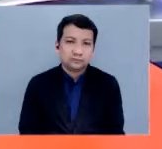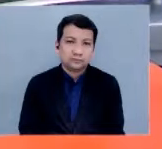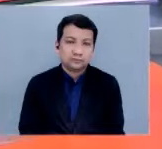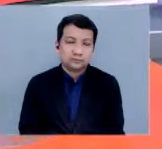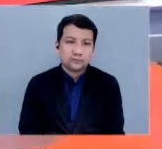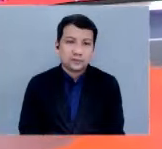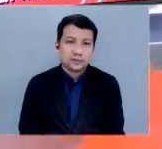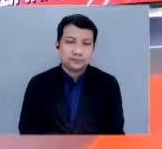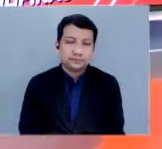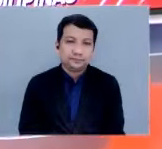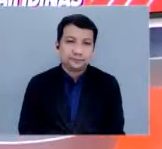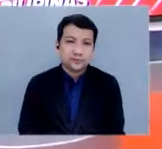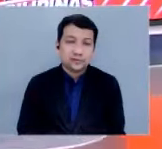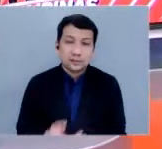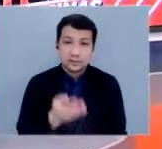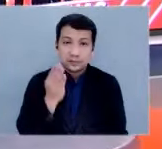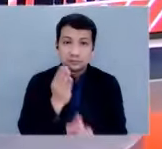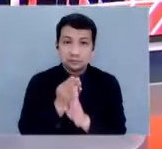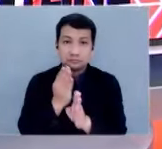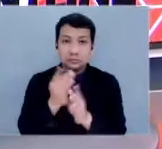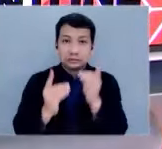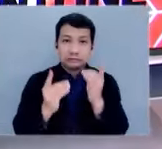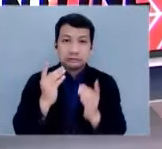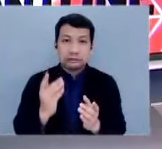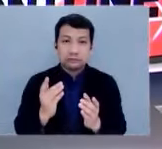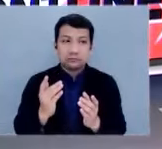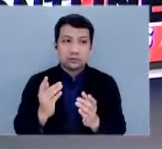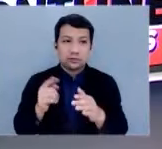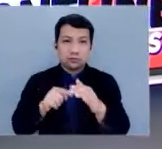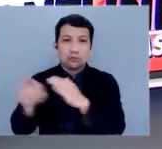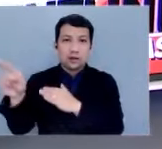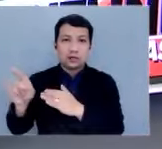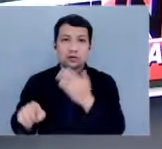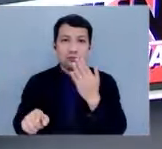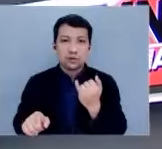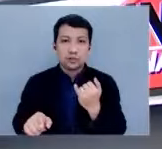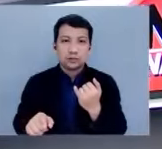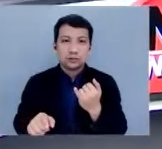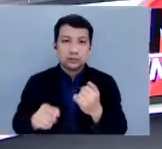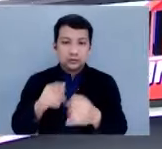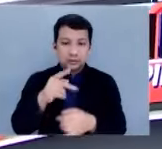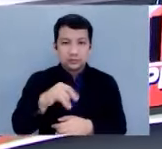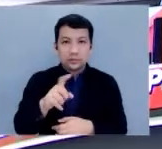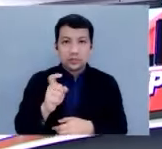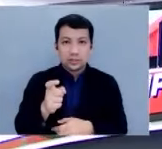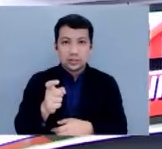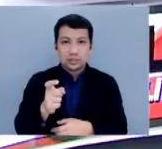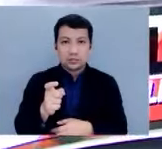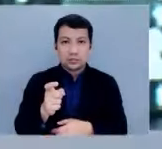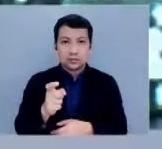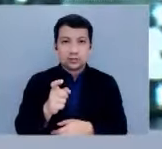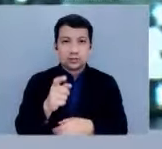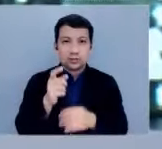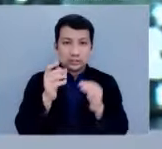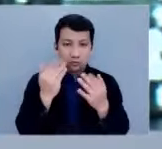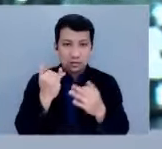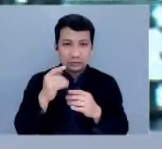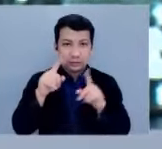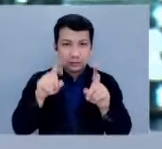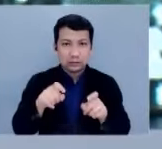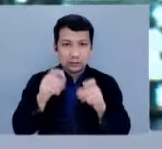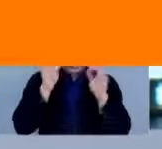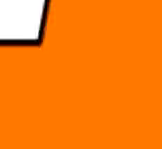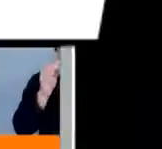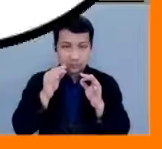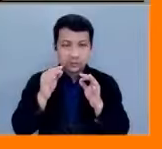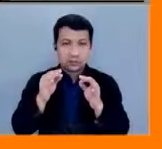Nakasa ang ilang bus driver sa isinagawang random drug testing sa Paranaque Integrated Terminal Exchange. At live mula sa